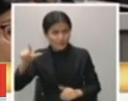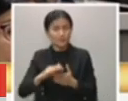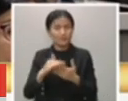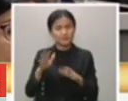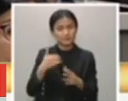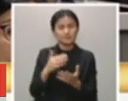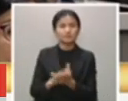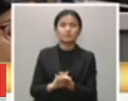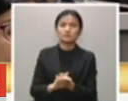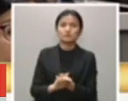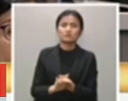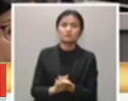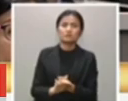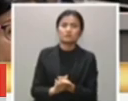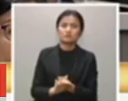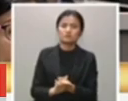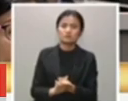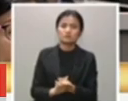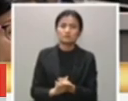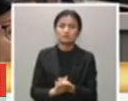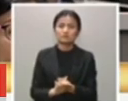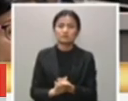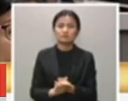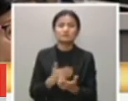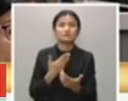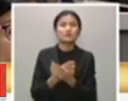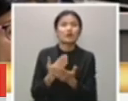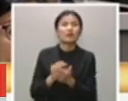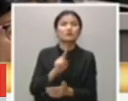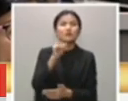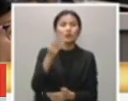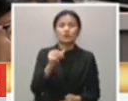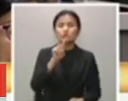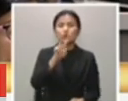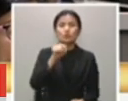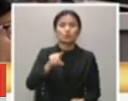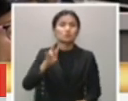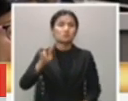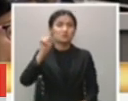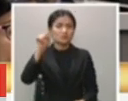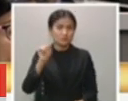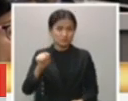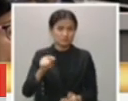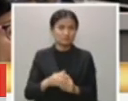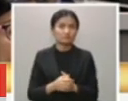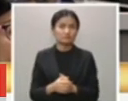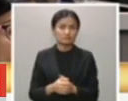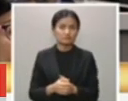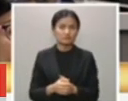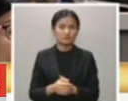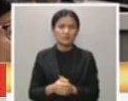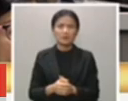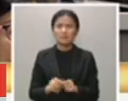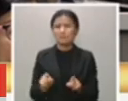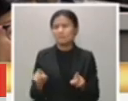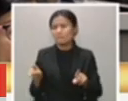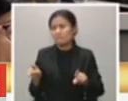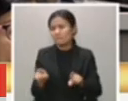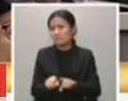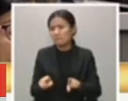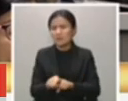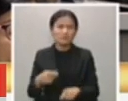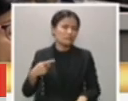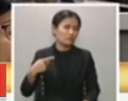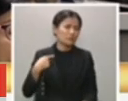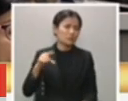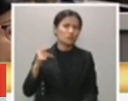การใช้จ่ายภาครัฐของท่านเนี่ยอยู่เพียงแค่ 2.7% เท่านั้นมันเหมือนกับโรยทรายลงไปบนชายหาดมันแทบไ